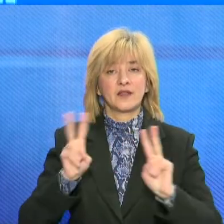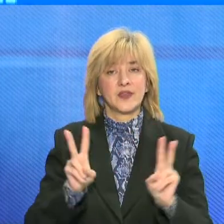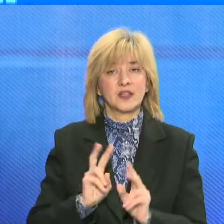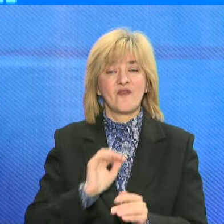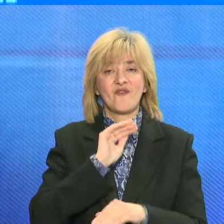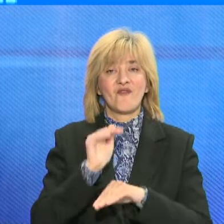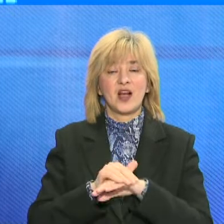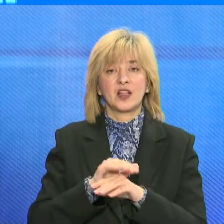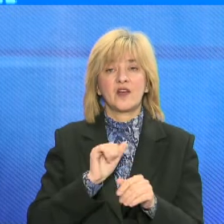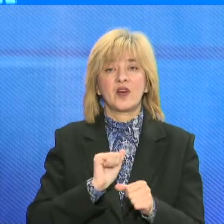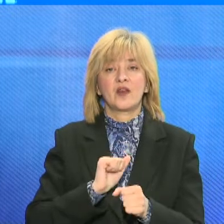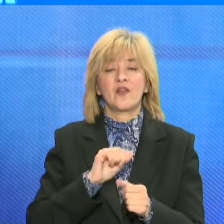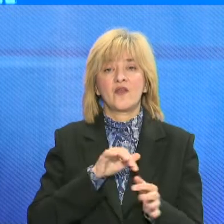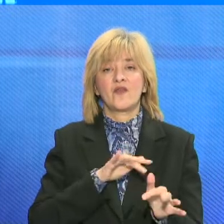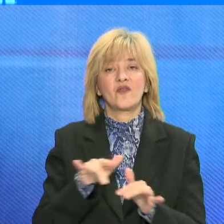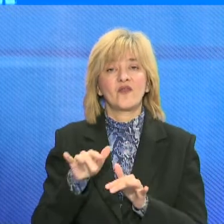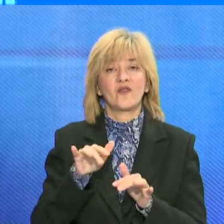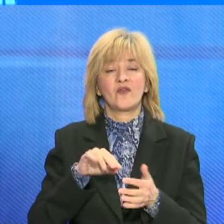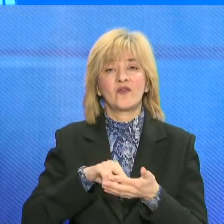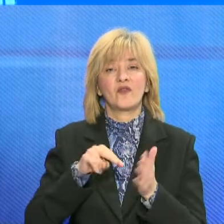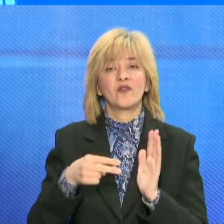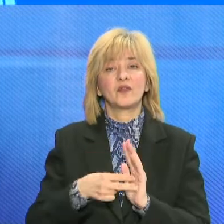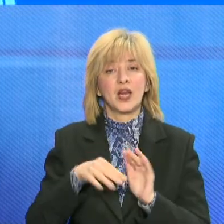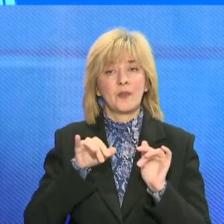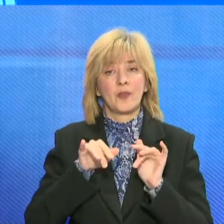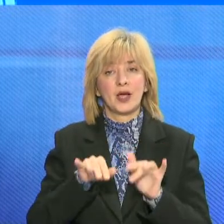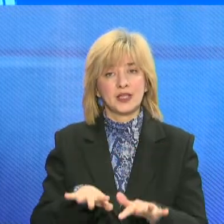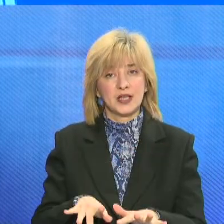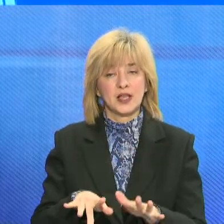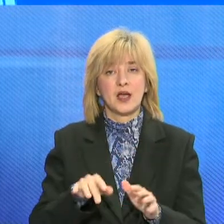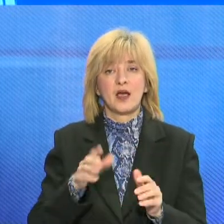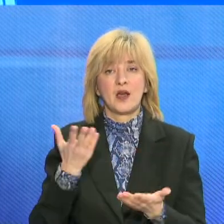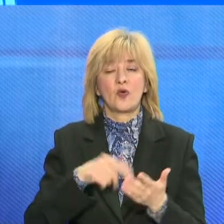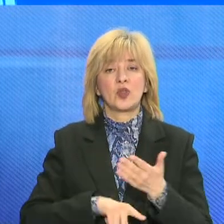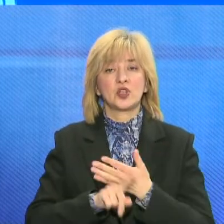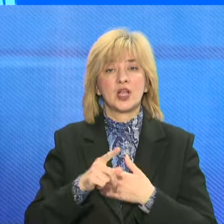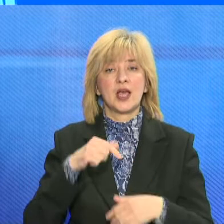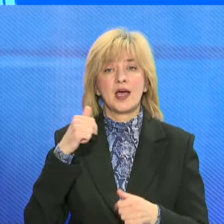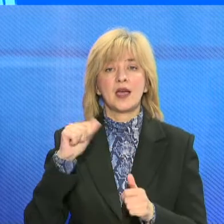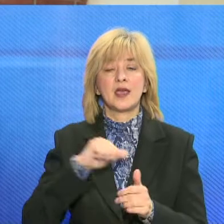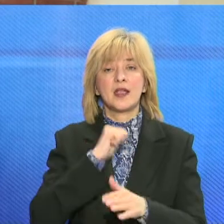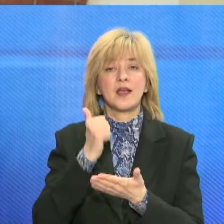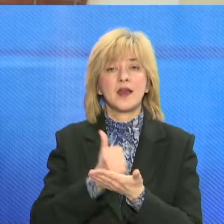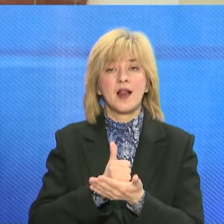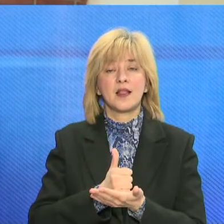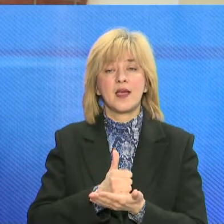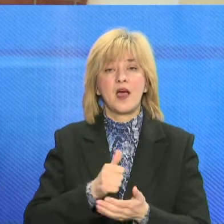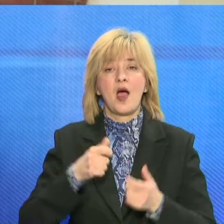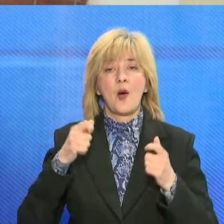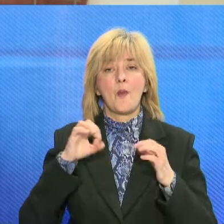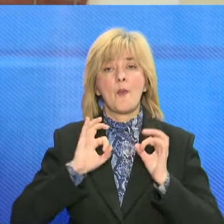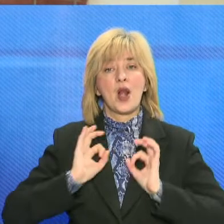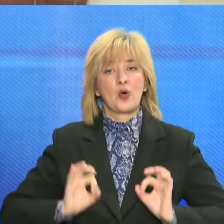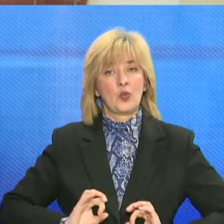ахвярами ведется в рамках криминальной справы, якую летась почала Генеральная прокуратура Беларуси. У год гістарычнай памяці, якім